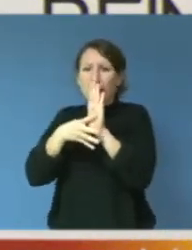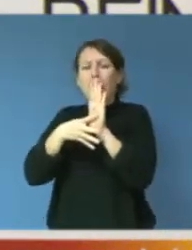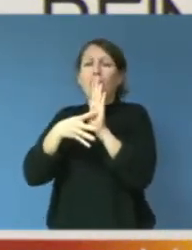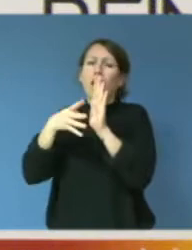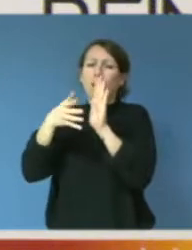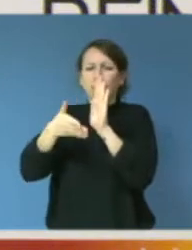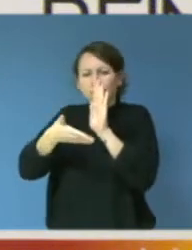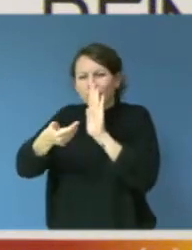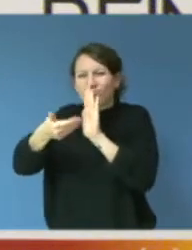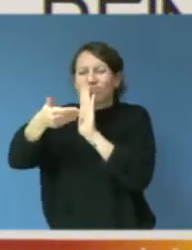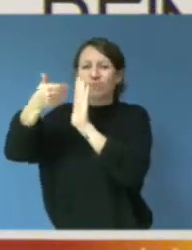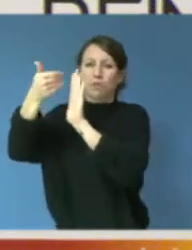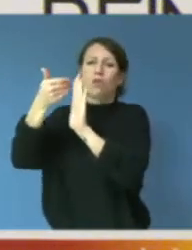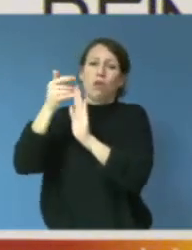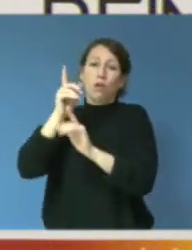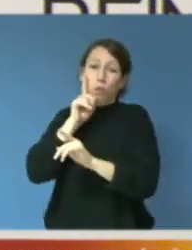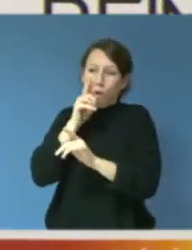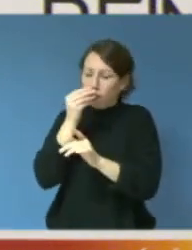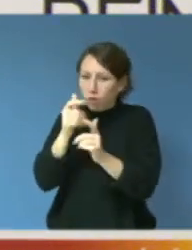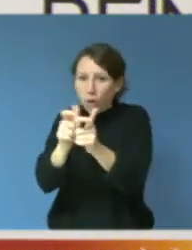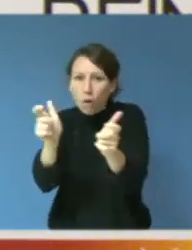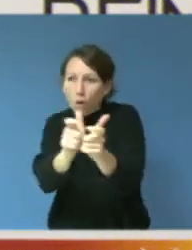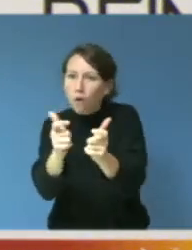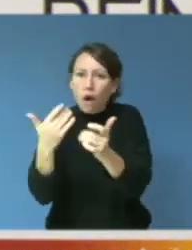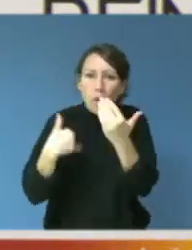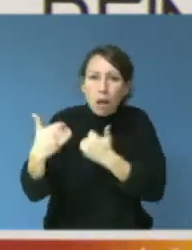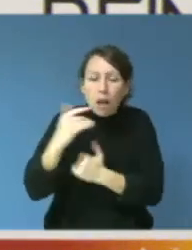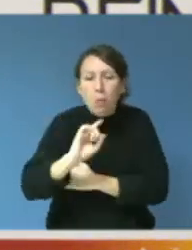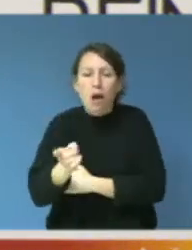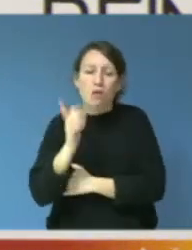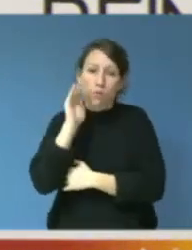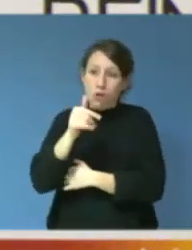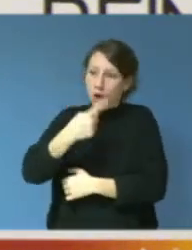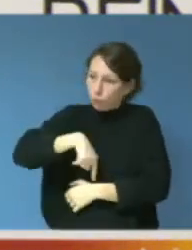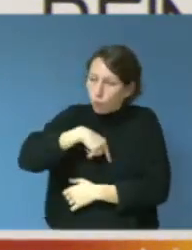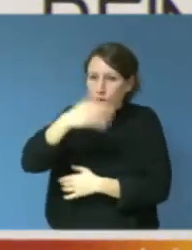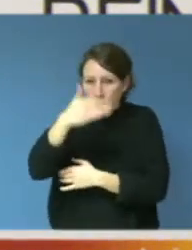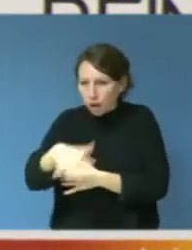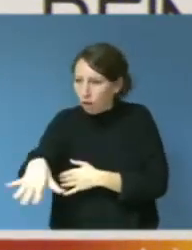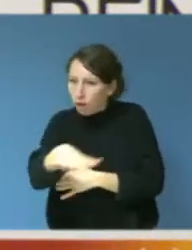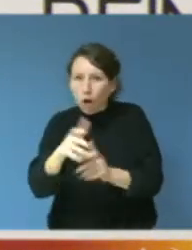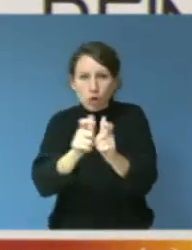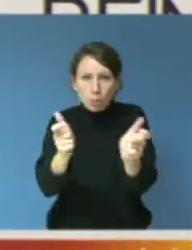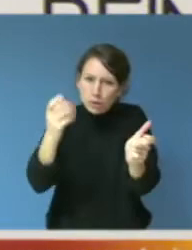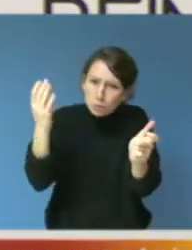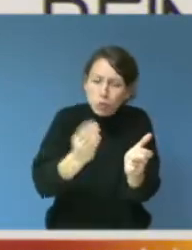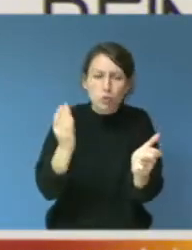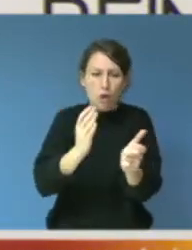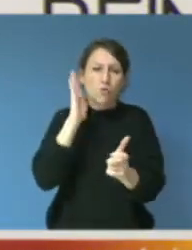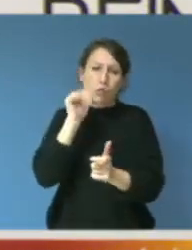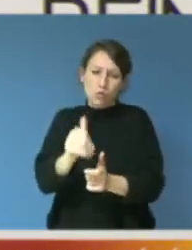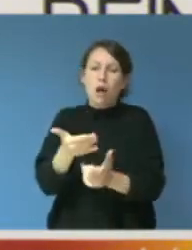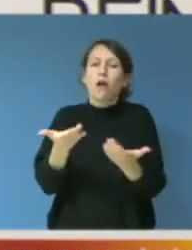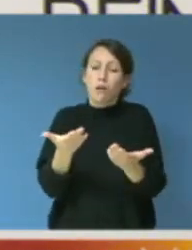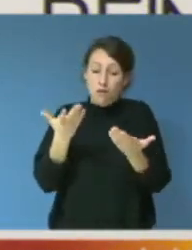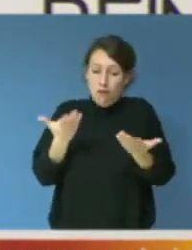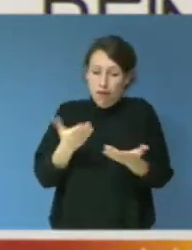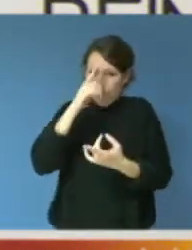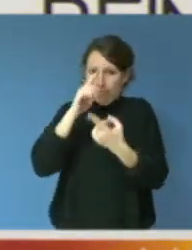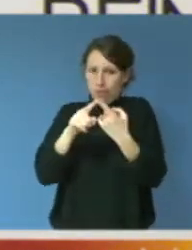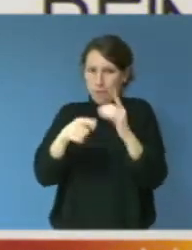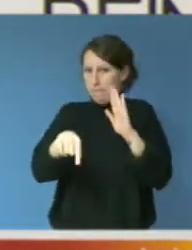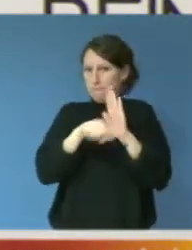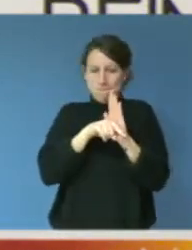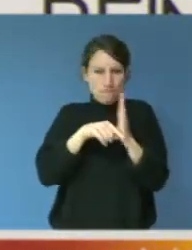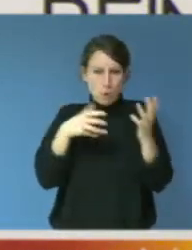que nombreuses sont les entreprises et les associations qui ont besoin. Et donc, l'objet de la délibération qui vous est présentée est une première